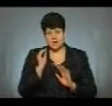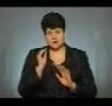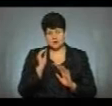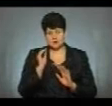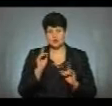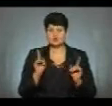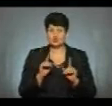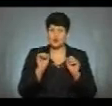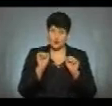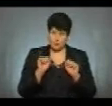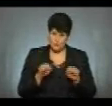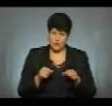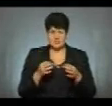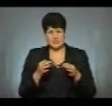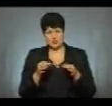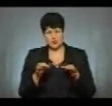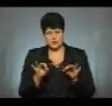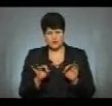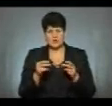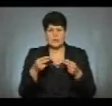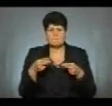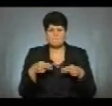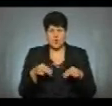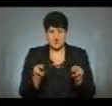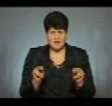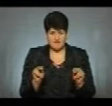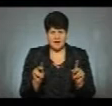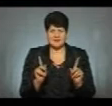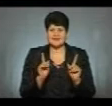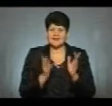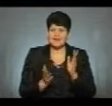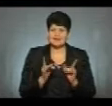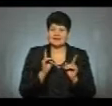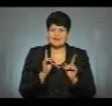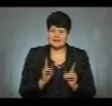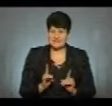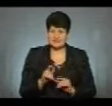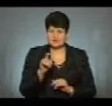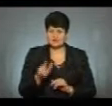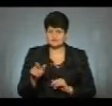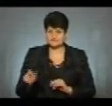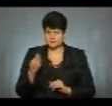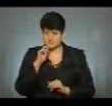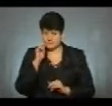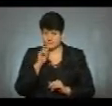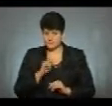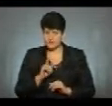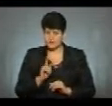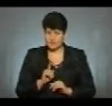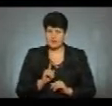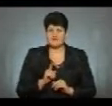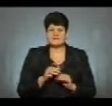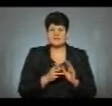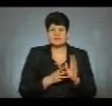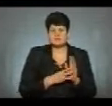вважають, що можна дозволити продавати, але тільки громадянам України. 18%